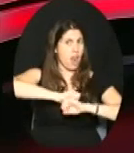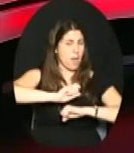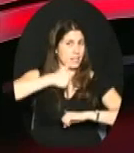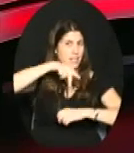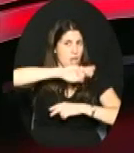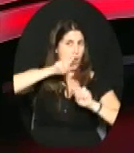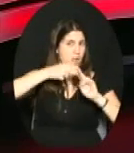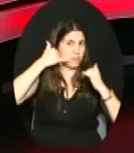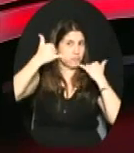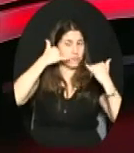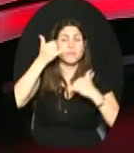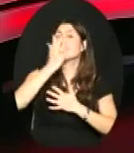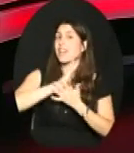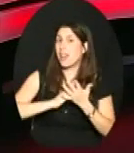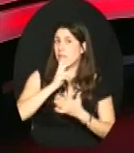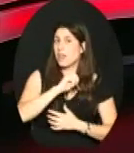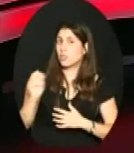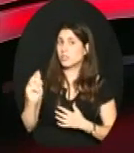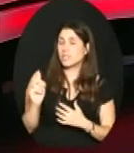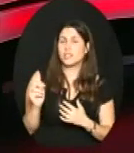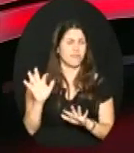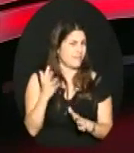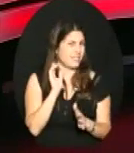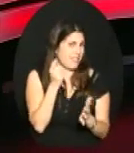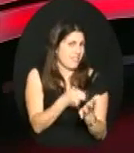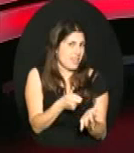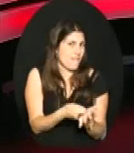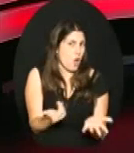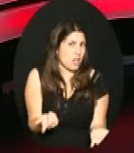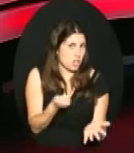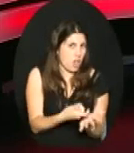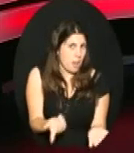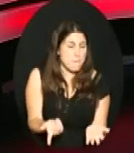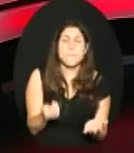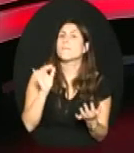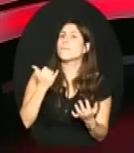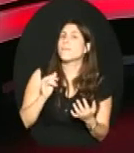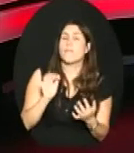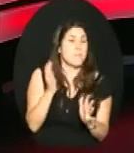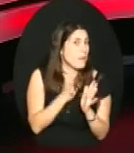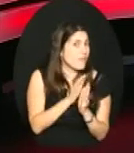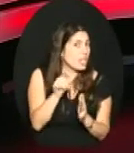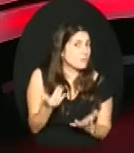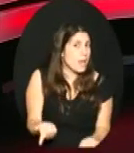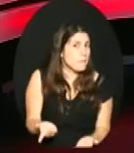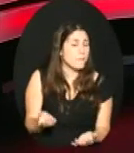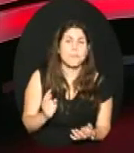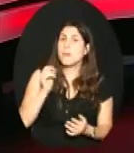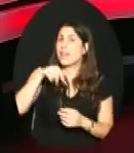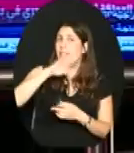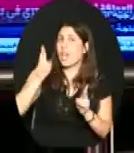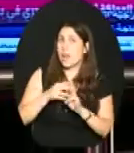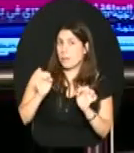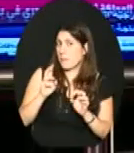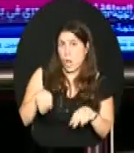העולם. זה בדיוק חלק מהעניין. הם צריכים לפרוע את השטר? בוודאי, מנהיגי העולם צריכים, אם לא יכולים לרסן